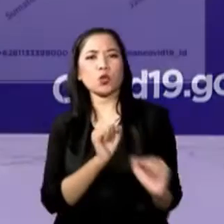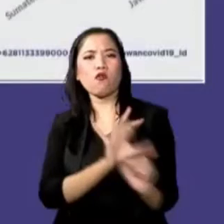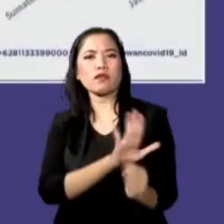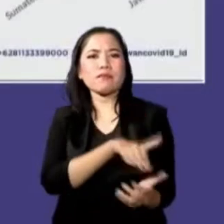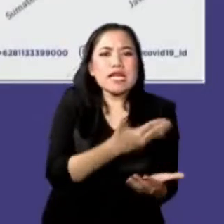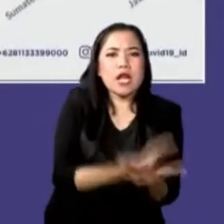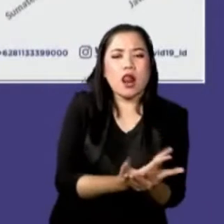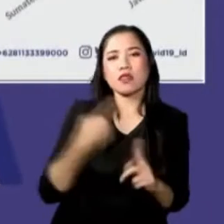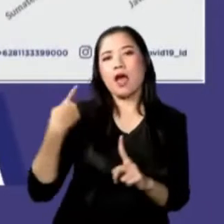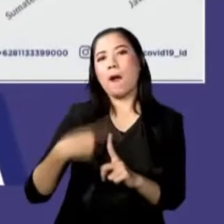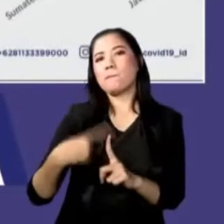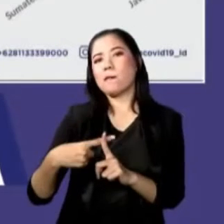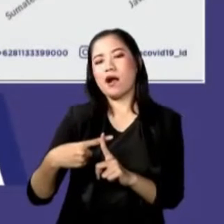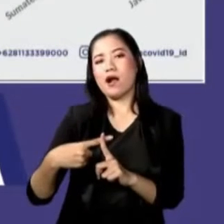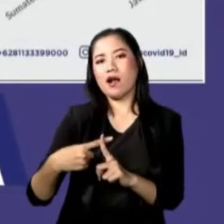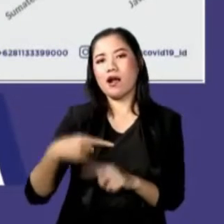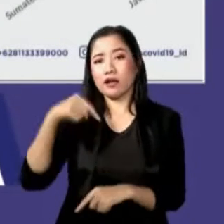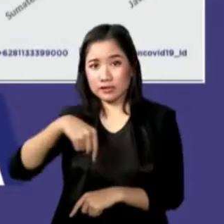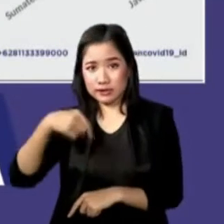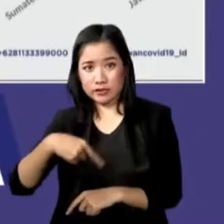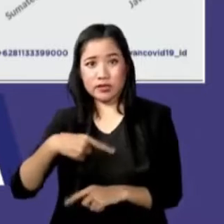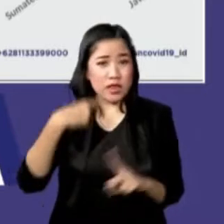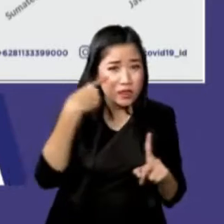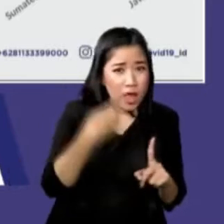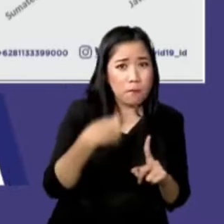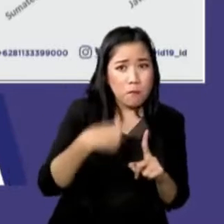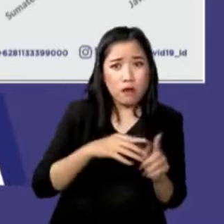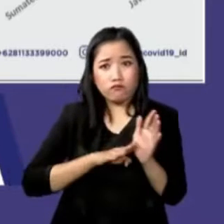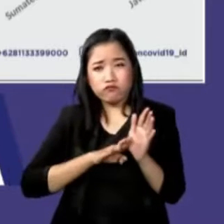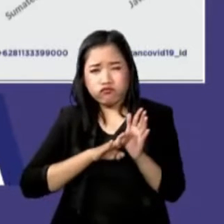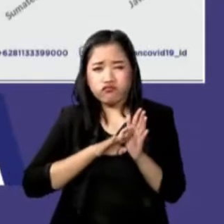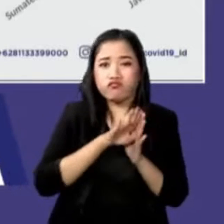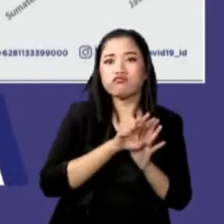meningkat. Bahkan dengan peningkatan yang cukup drastis menjadi